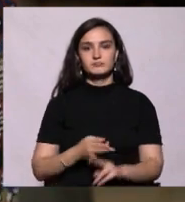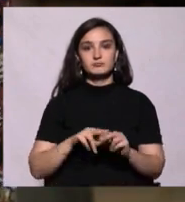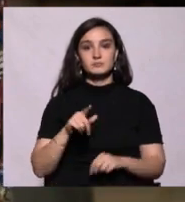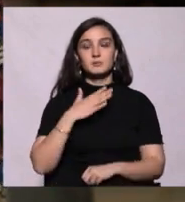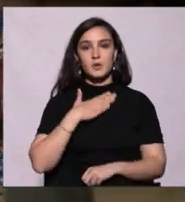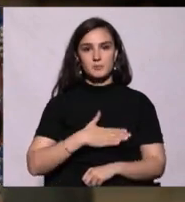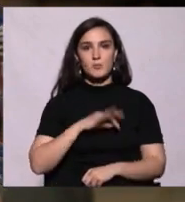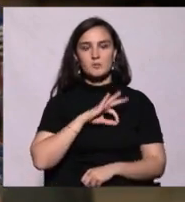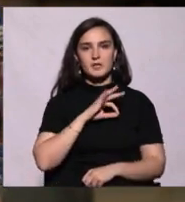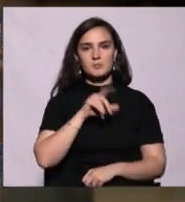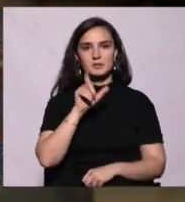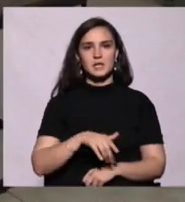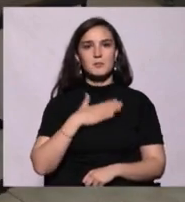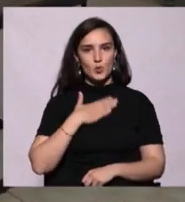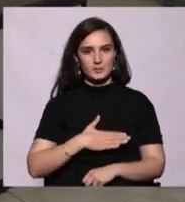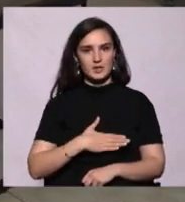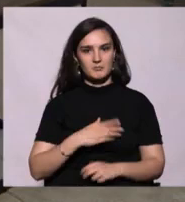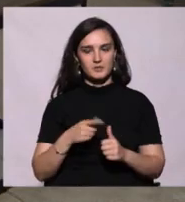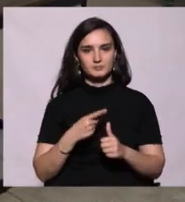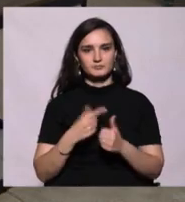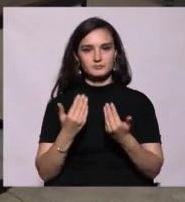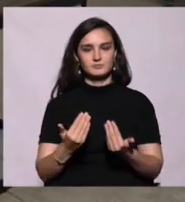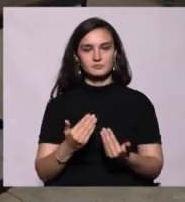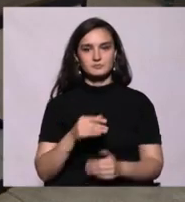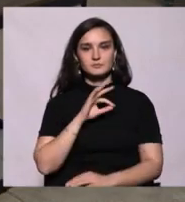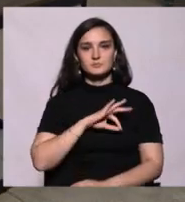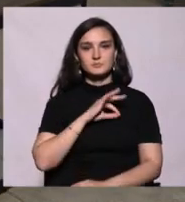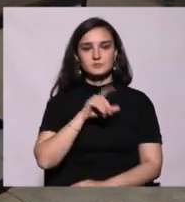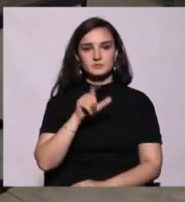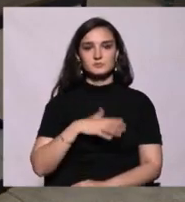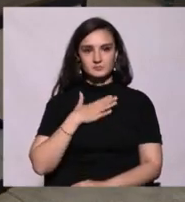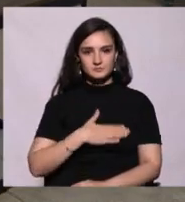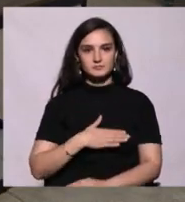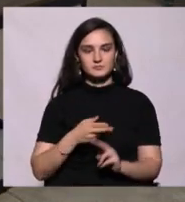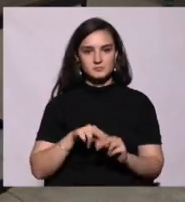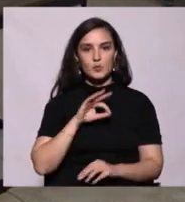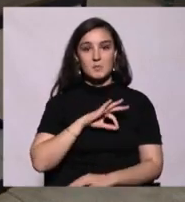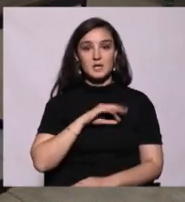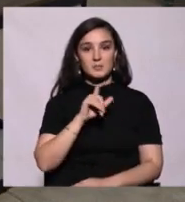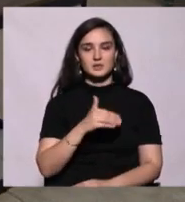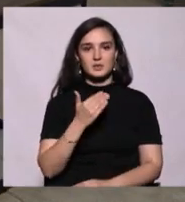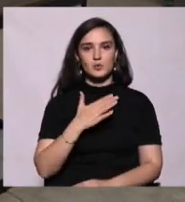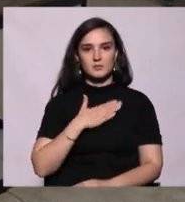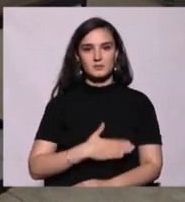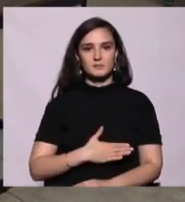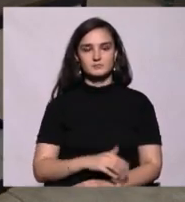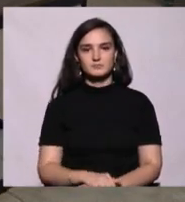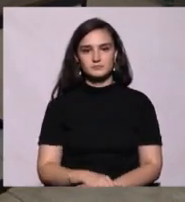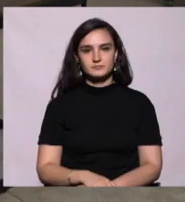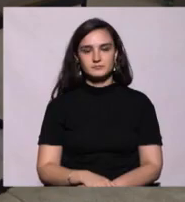satisfaction მომხმარებელთა კმაყოფილება. Customer satisfaction მომხმარებელთა